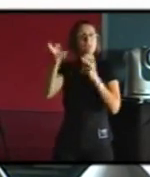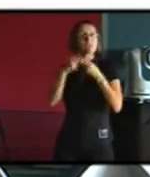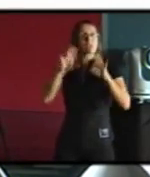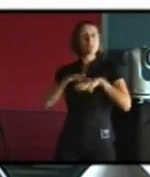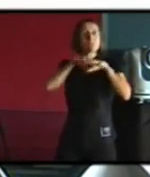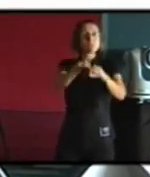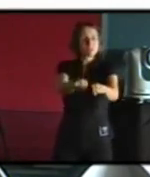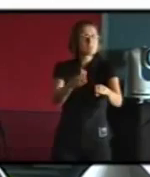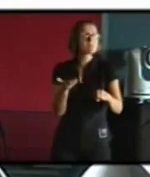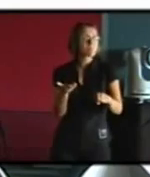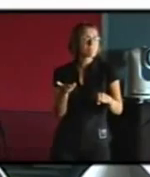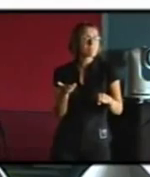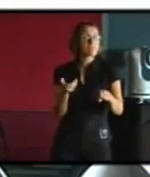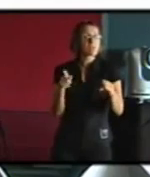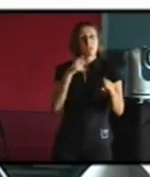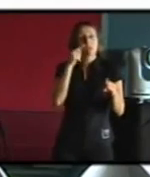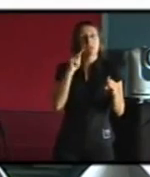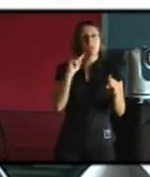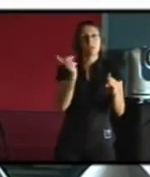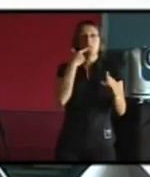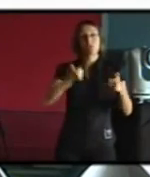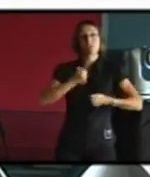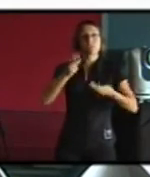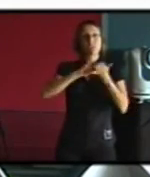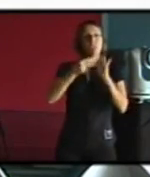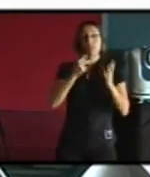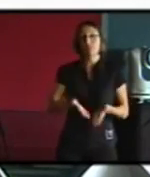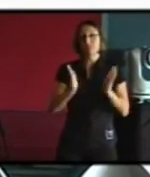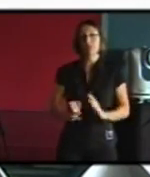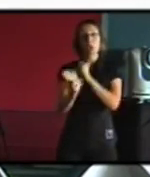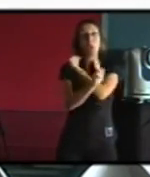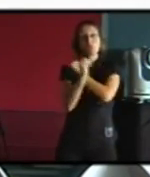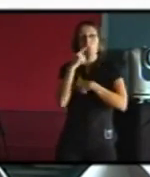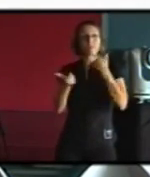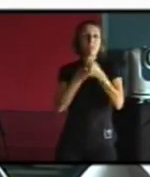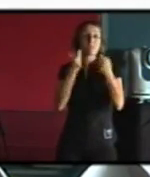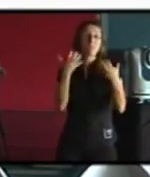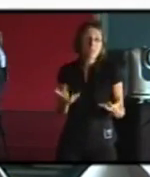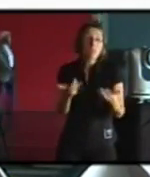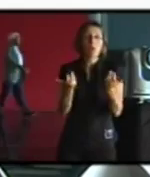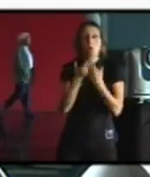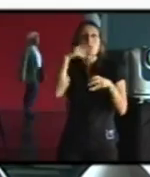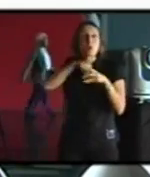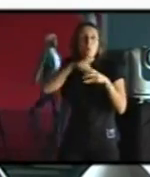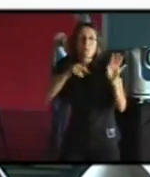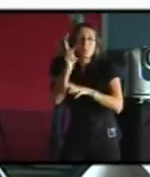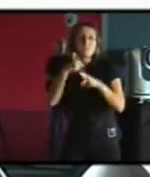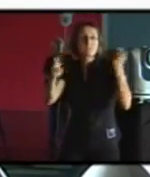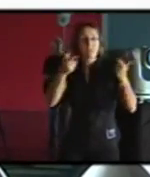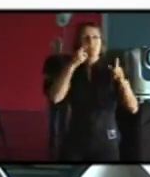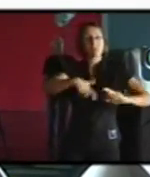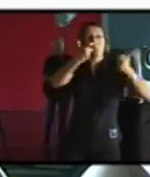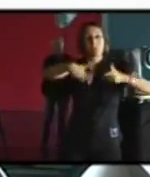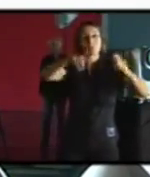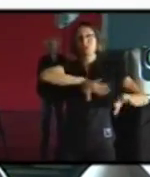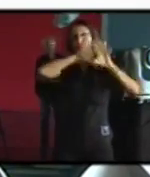comme tout le monde, ont décidé d'aller se mettre dans des bureaux plus adaptés, plus économiques, etc. Donc aujourd'hui, ces